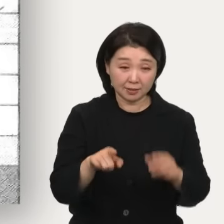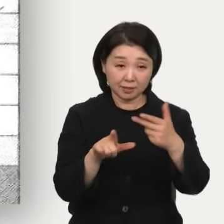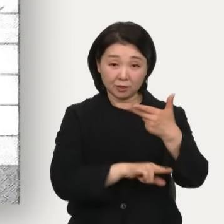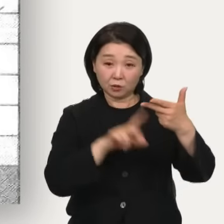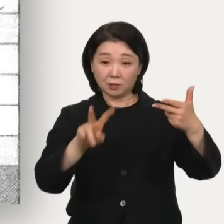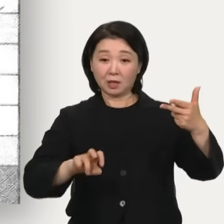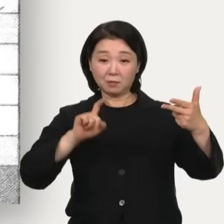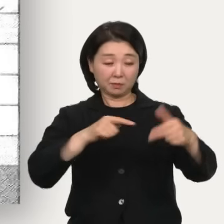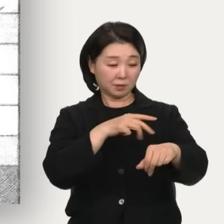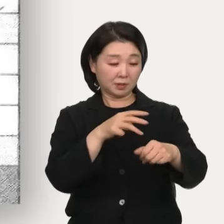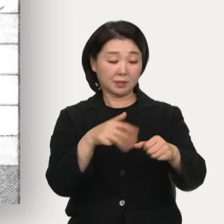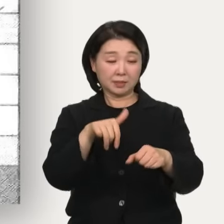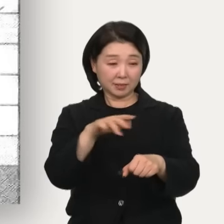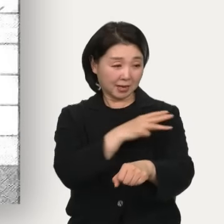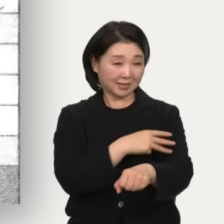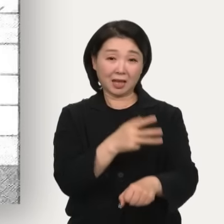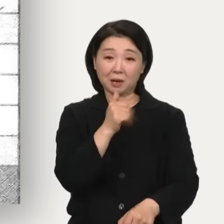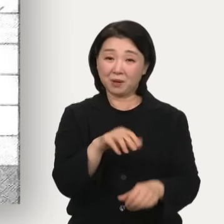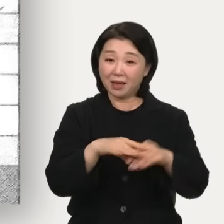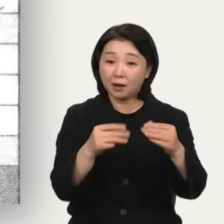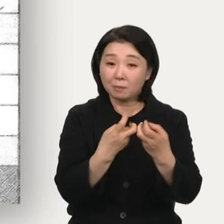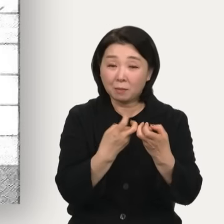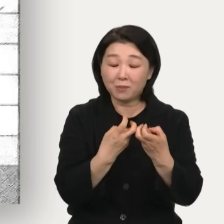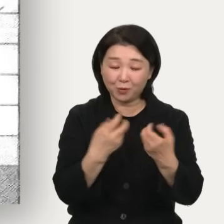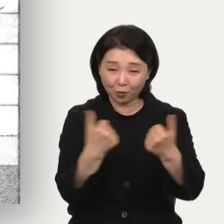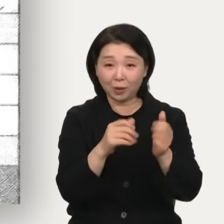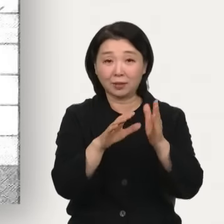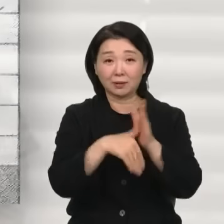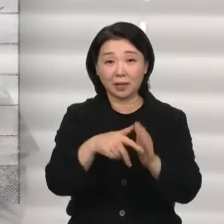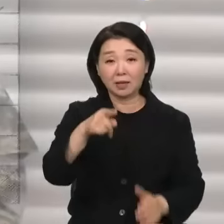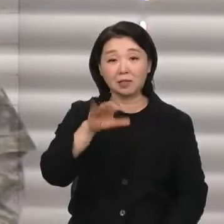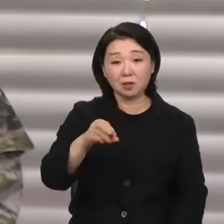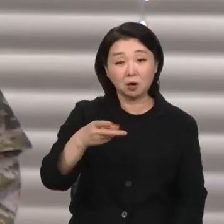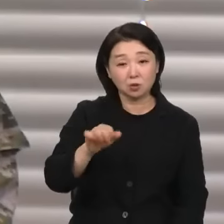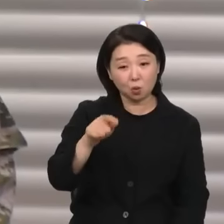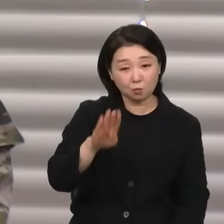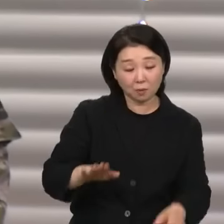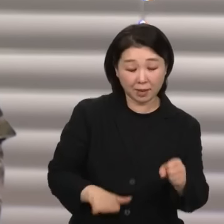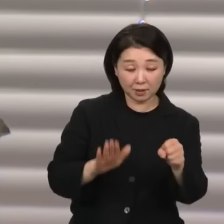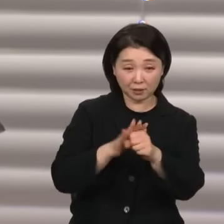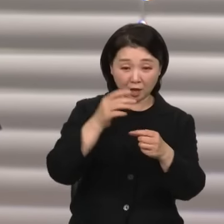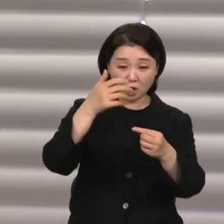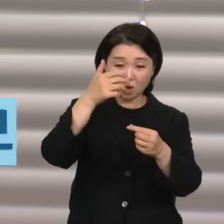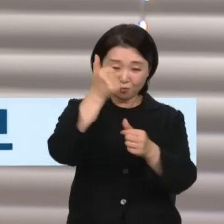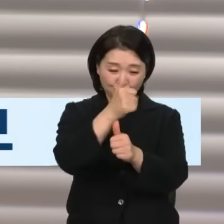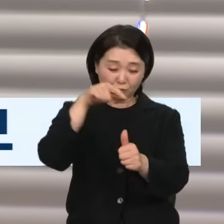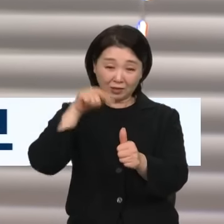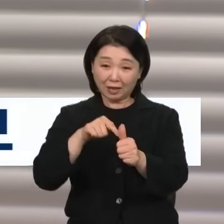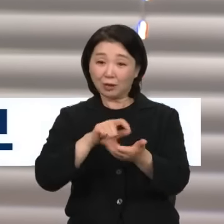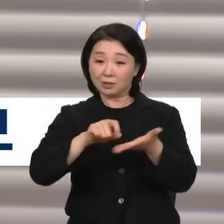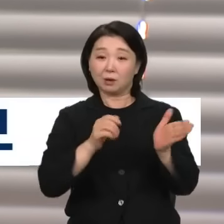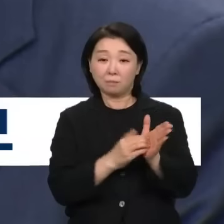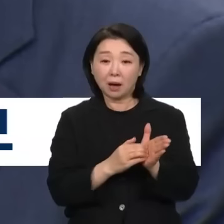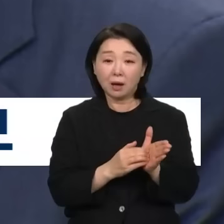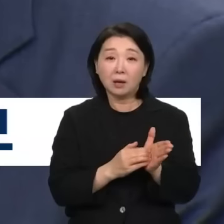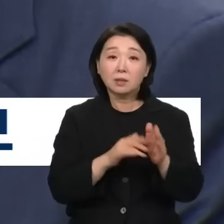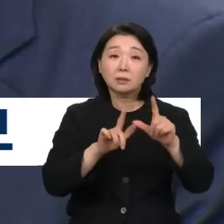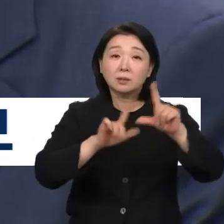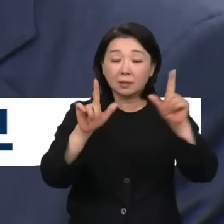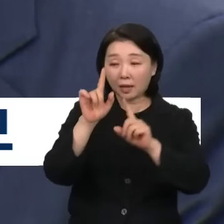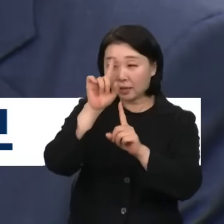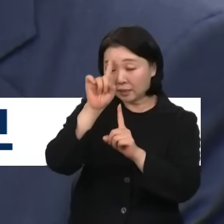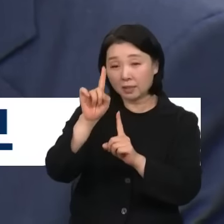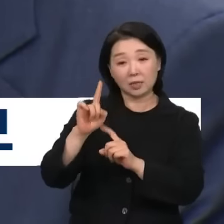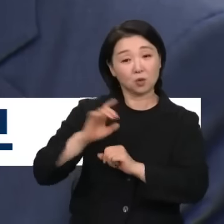최상병 사건 처리 방법을 놓고 열린 회의에서 정종범 당시 해병대 부사령관이 적은 메모입니다 이날은 이종섭